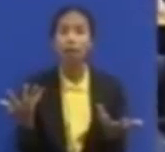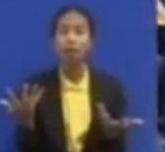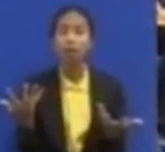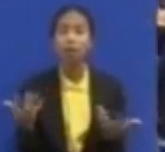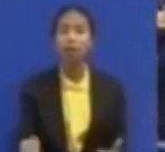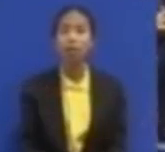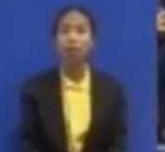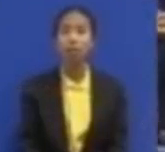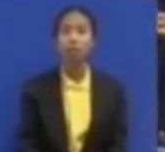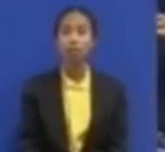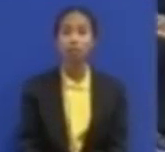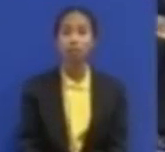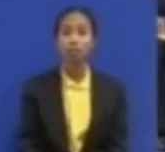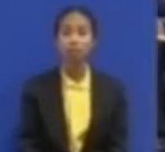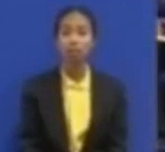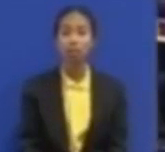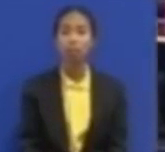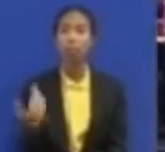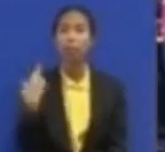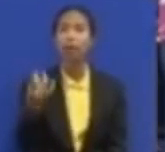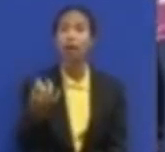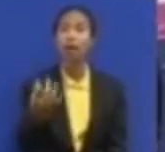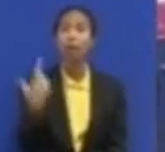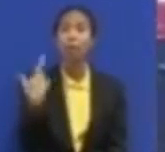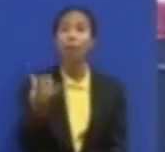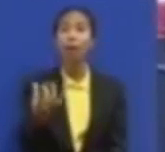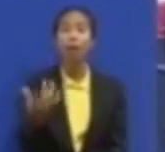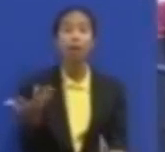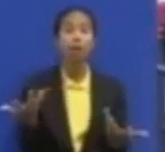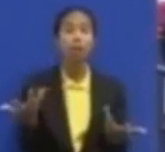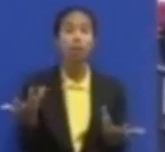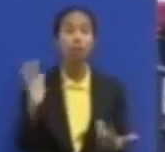เห็นประท้วงอยู่นะมีอะไรยืนชื่น